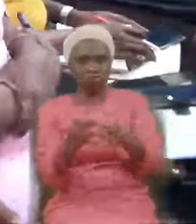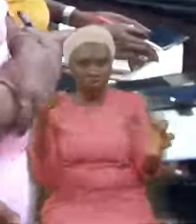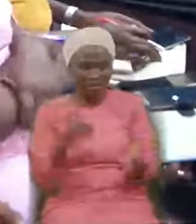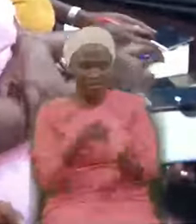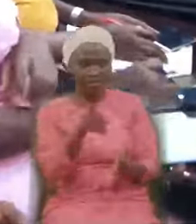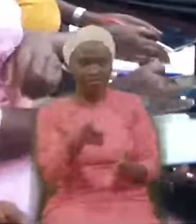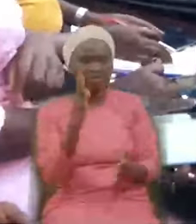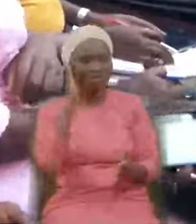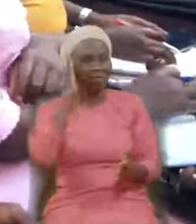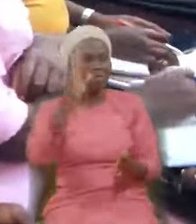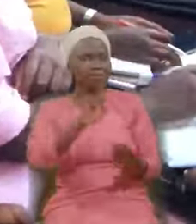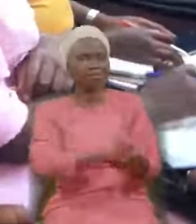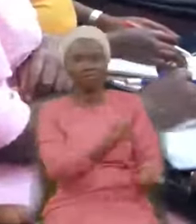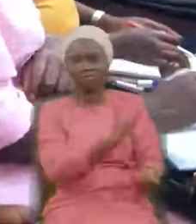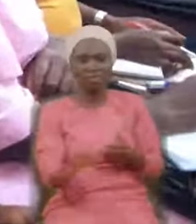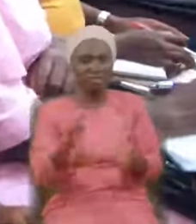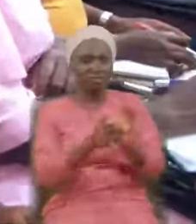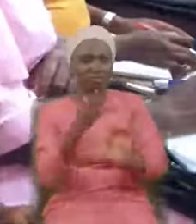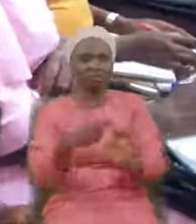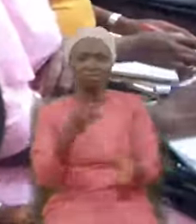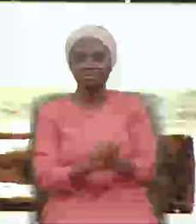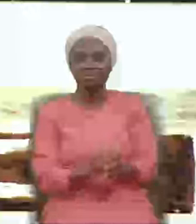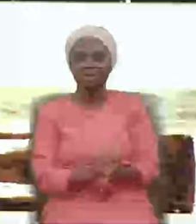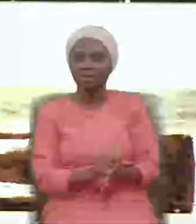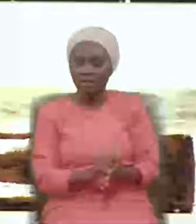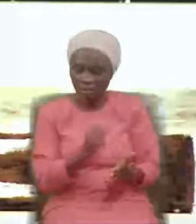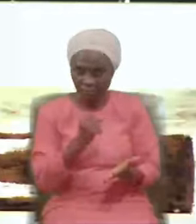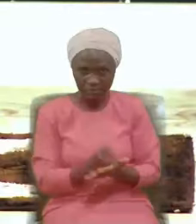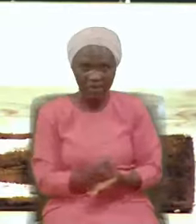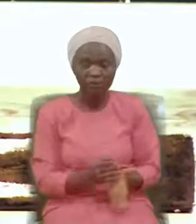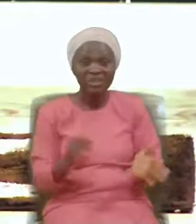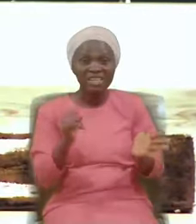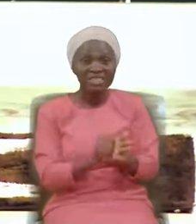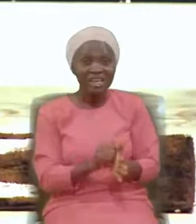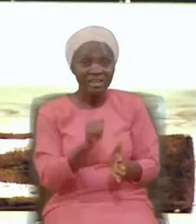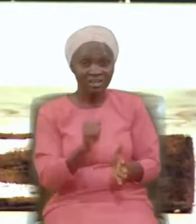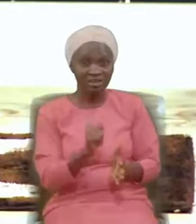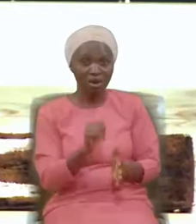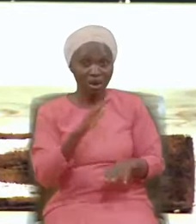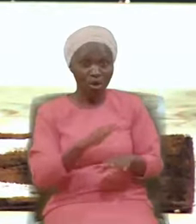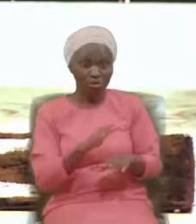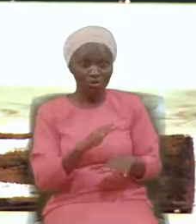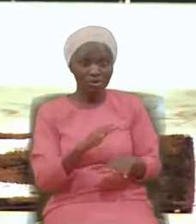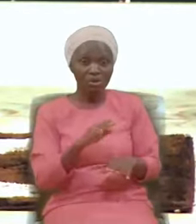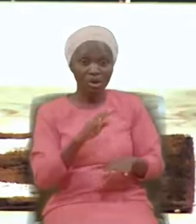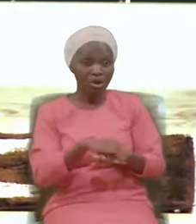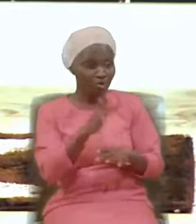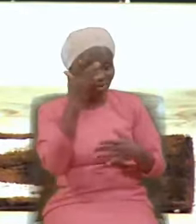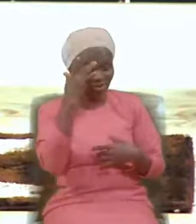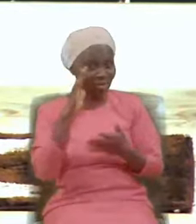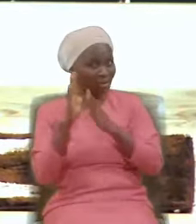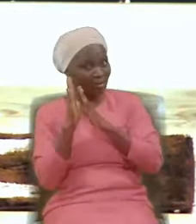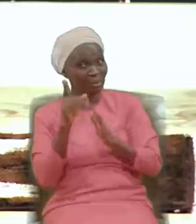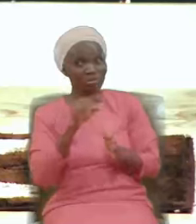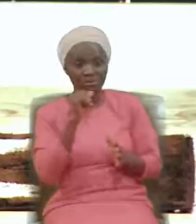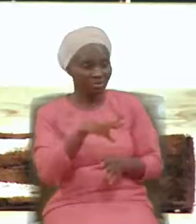toi. Amen. Tu les chercheras et ne les trouveras plus. Ceux qui